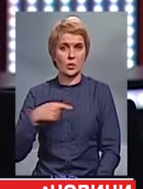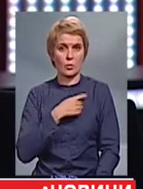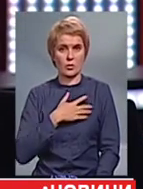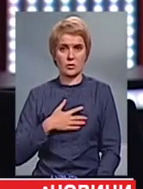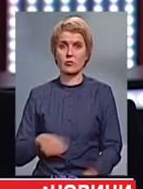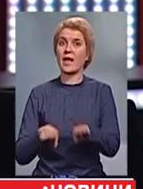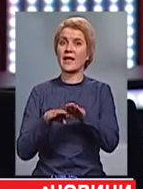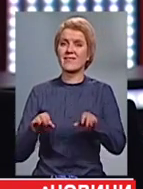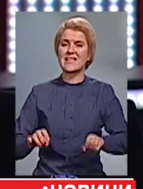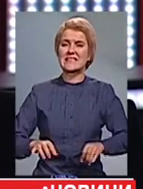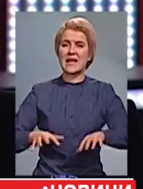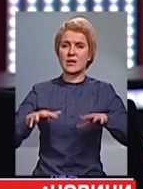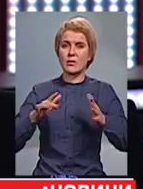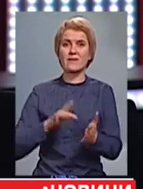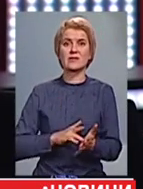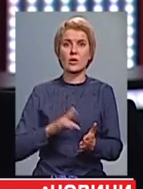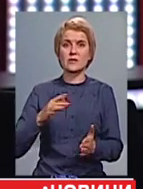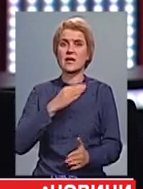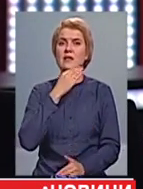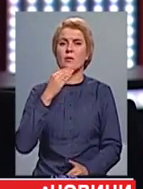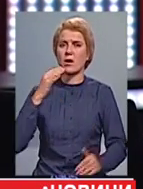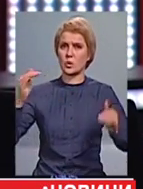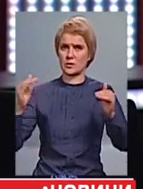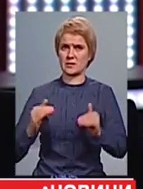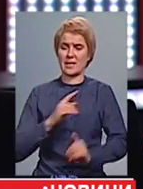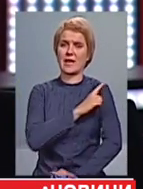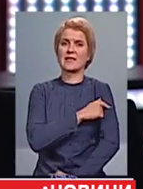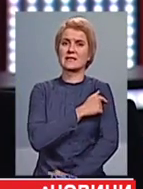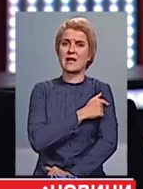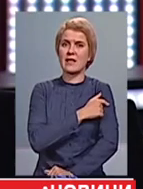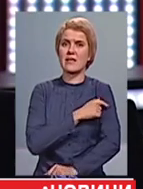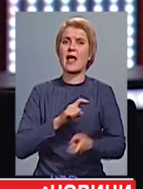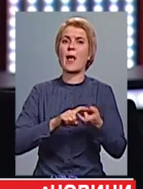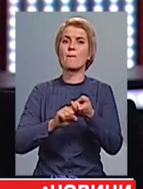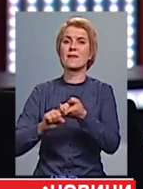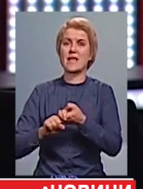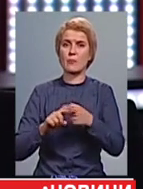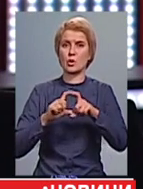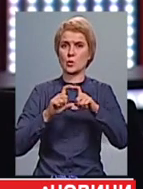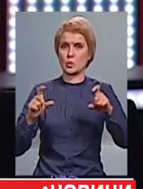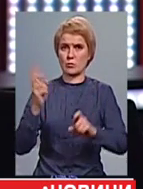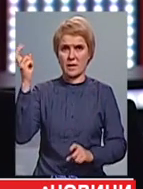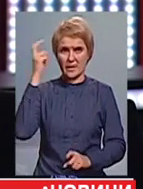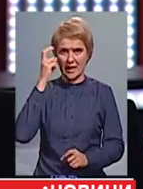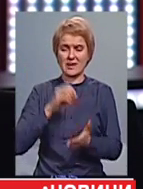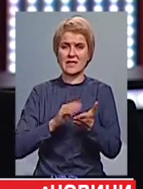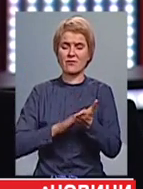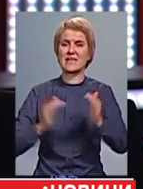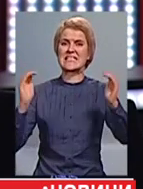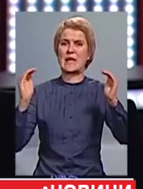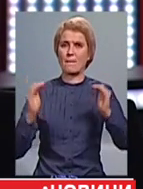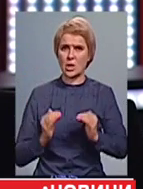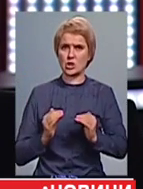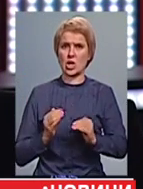Рівень задимлення в столиці набагато знизився. Санепідемслужба Києва зафіксувала значне зменшення шкідливих викидів у повітря столиці.